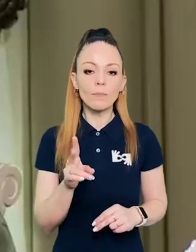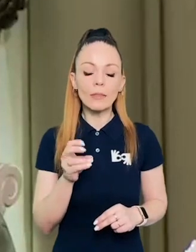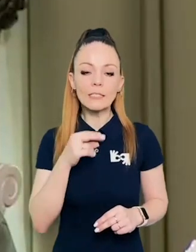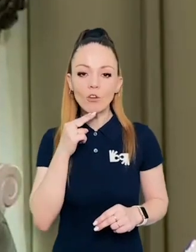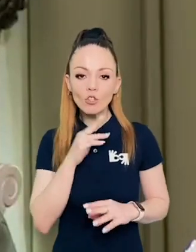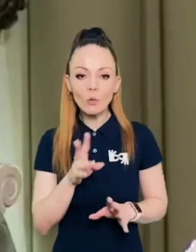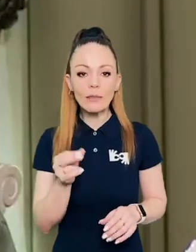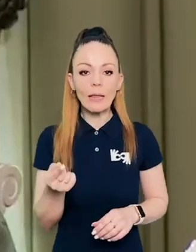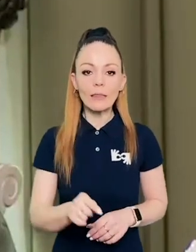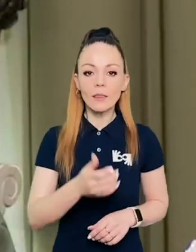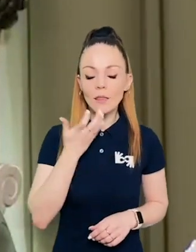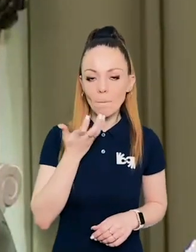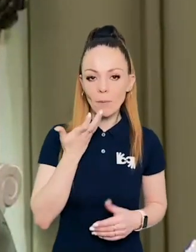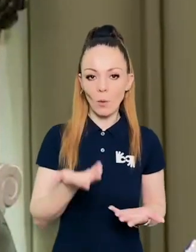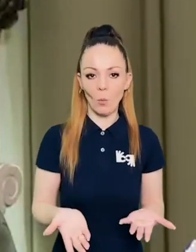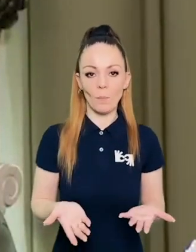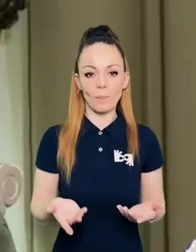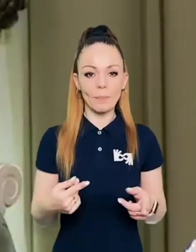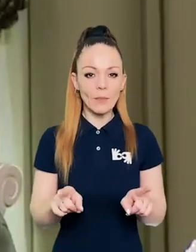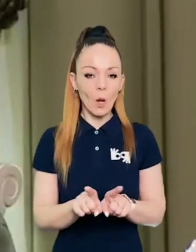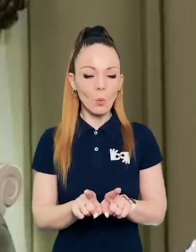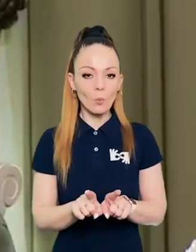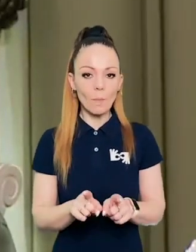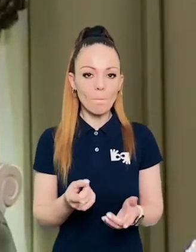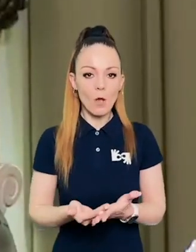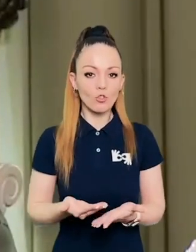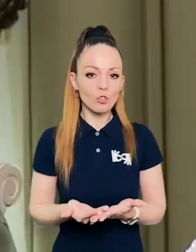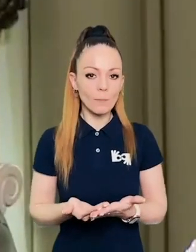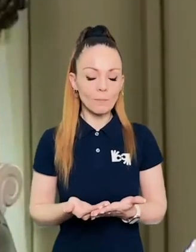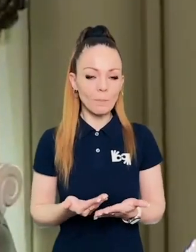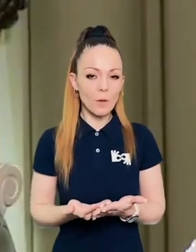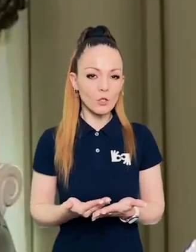те, тепло і таку